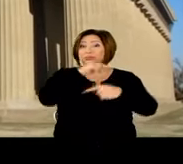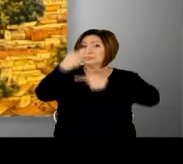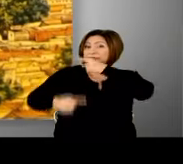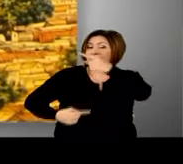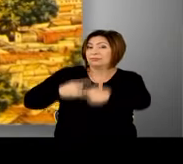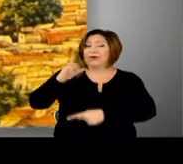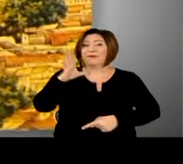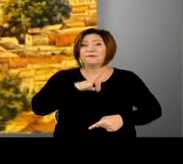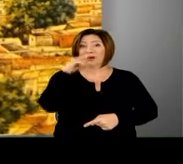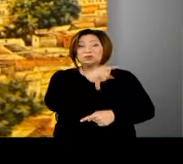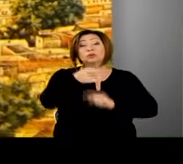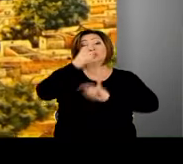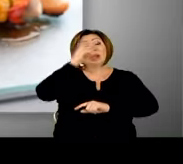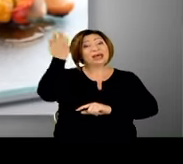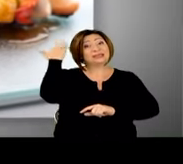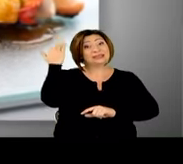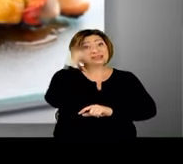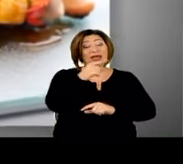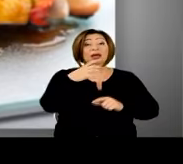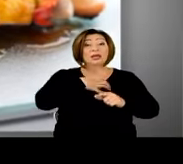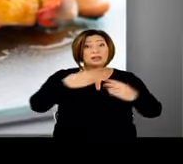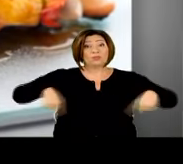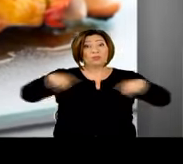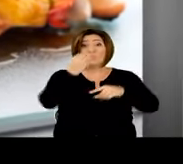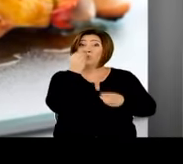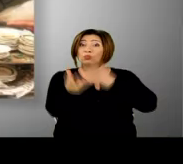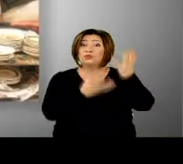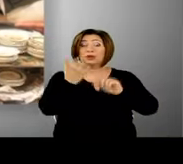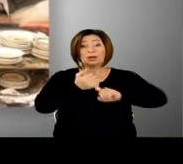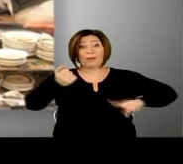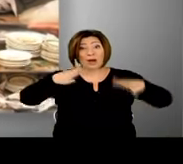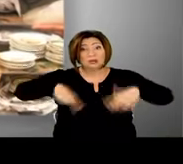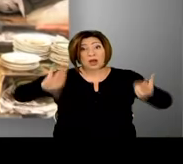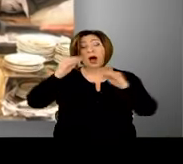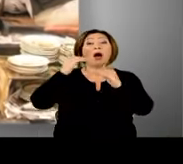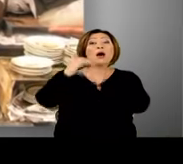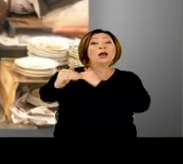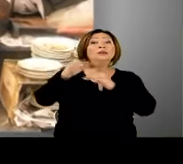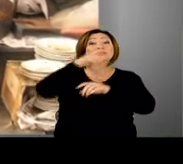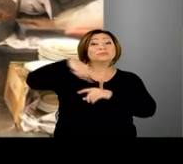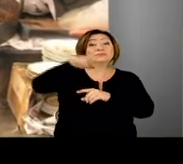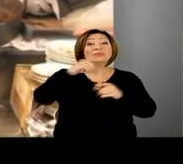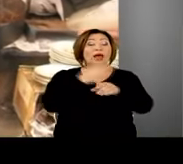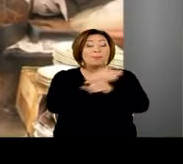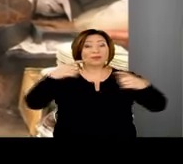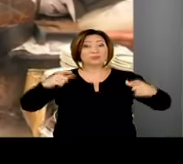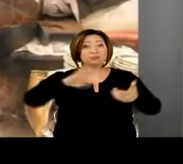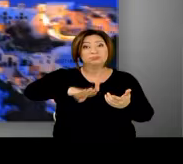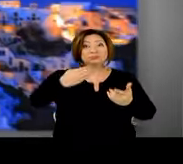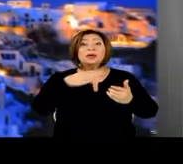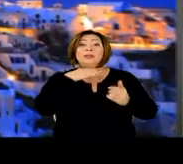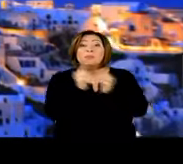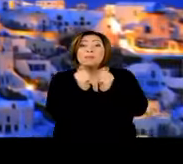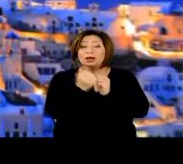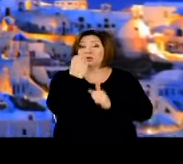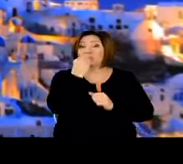vardır. Delhi Sultanlığı döneminde kraliyet mutfağında kebap pişiriliyor, hatta halk kahvaltıda tandır ekmeği eşliğinde et yiyordu.